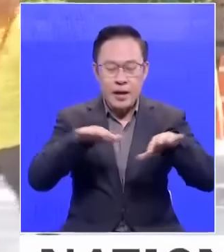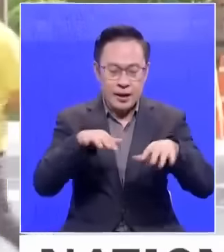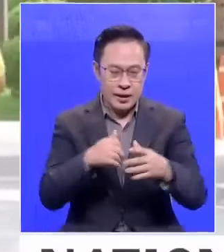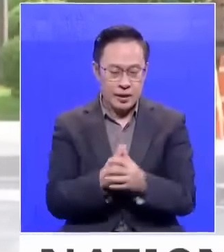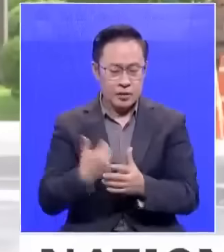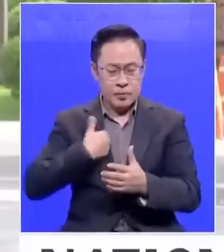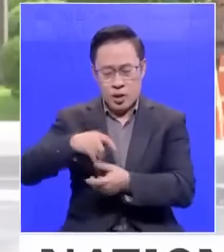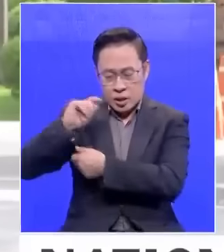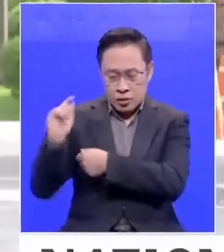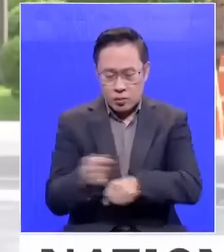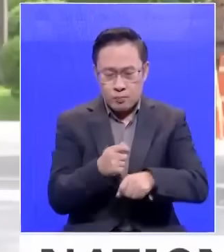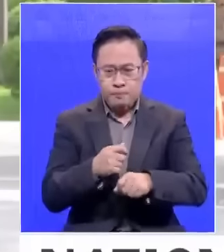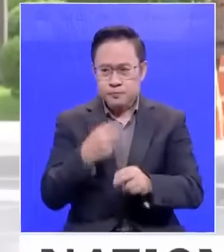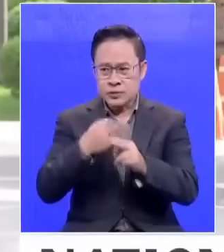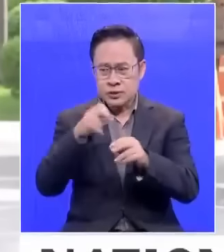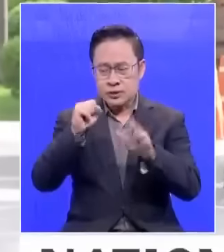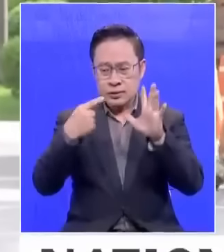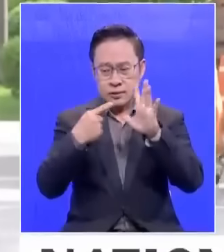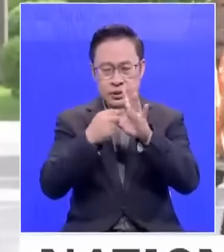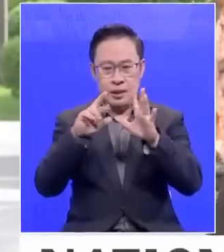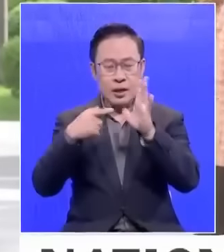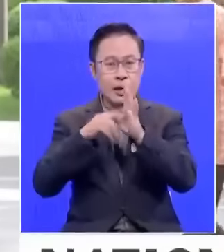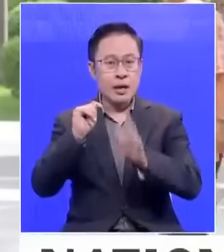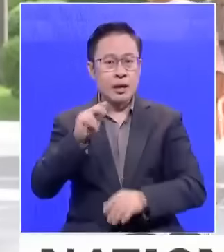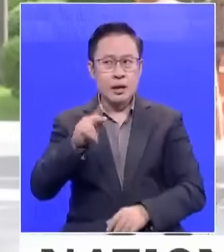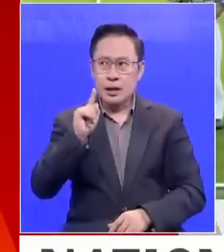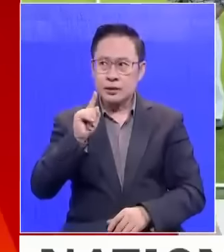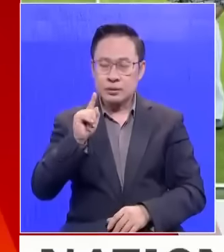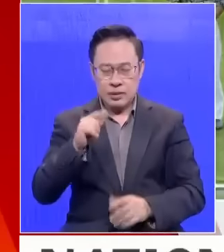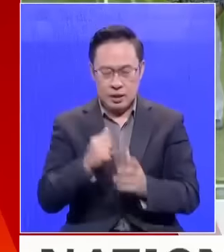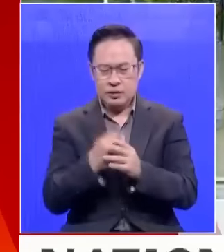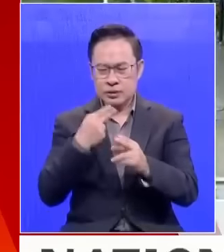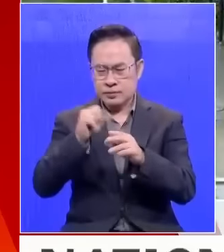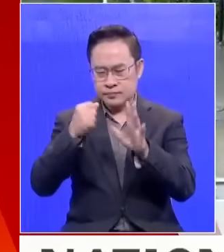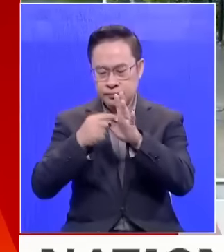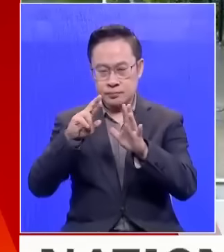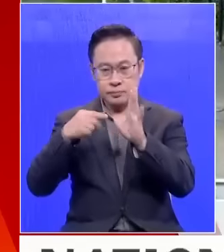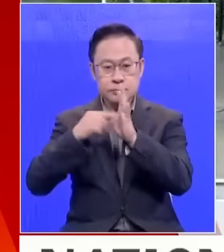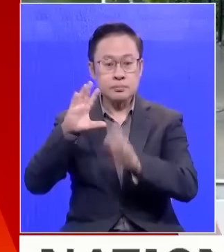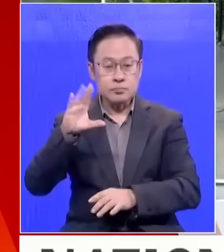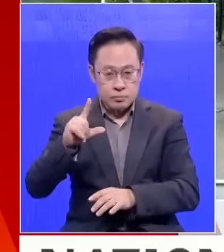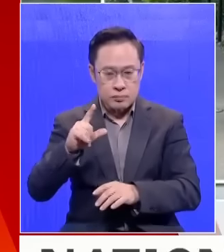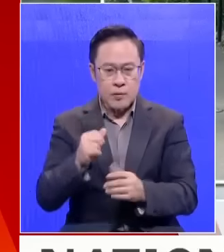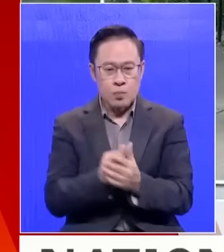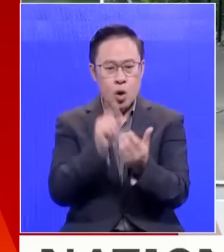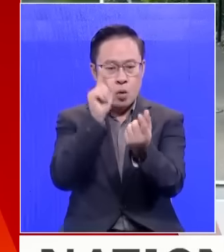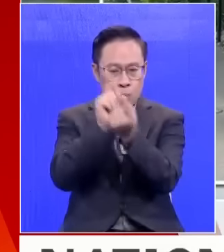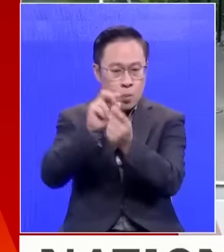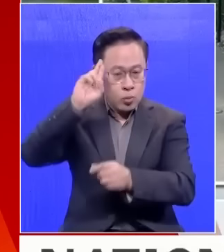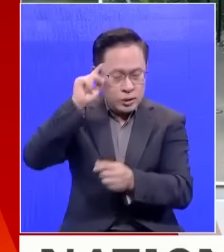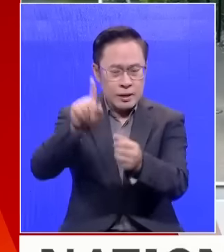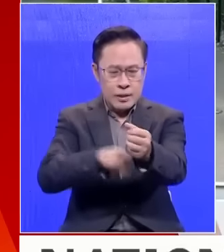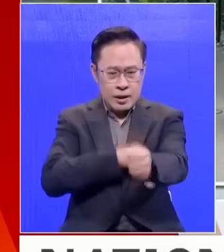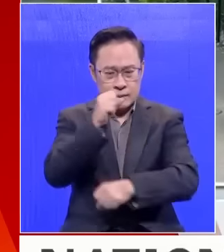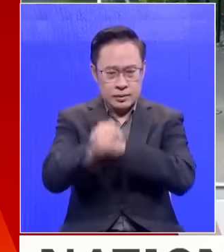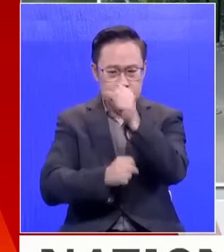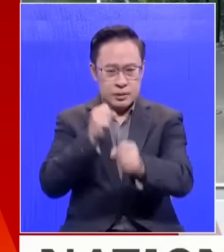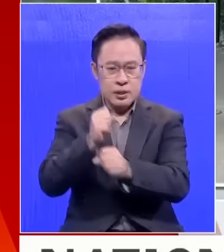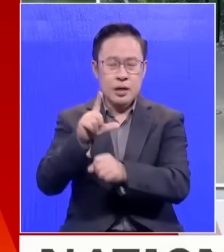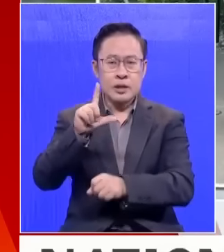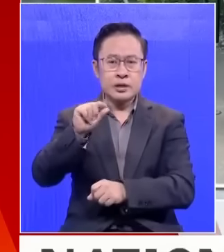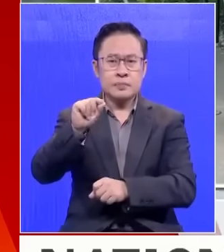ายบอกโอ้โหกับคุณสารัตน์รู้จักกันมาไม่ต่ำกว่า25ปีแล้วทุกวันนี้ก็เป็นเพื่อนที่คุณอนุทินเรียกว่าเป็นพี่นอกจากนี้ก็